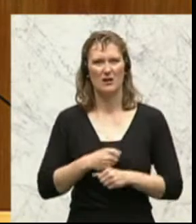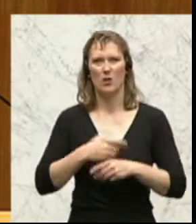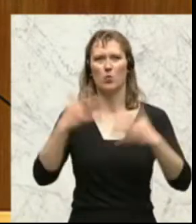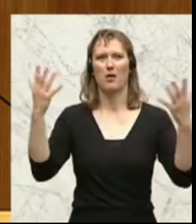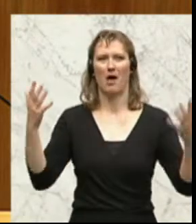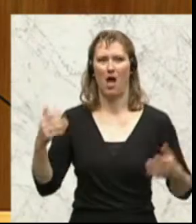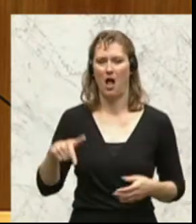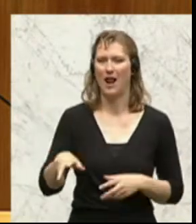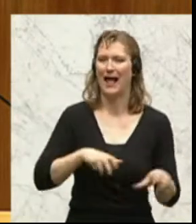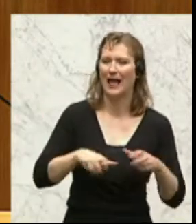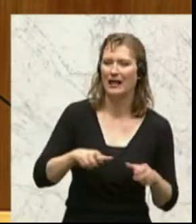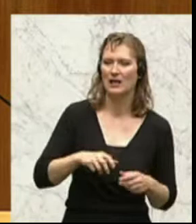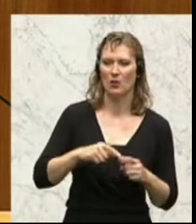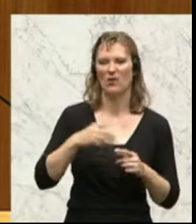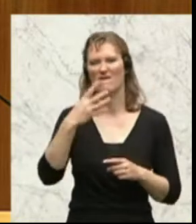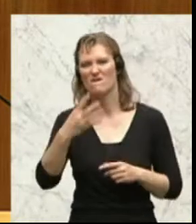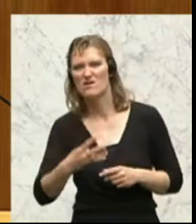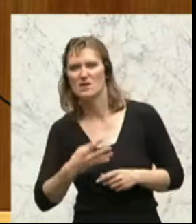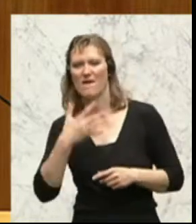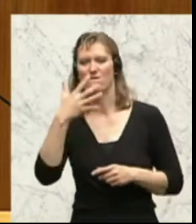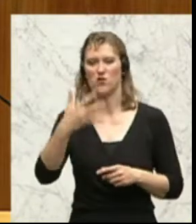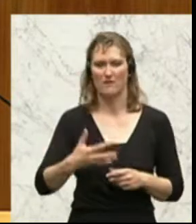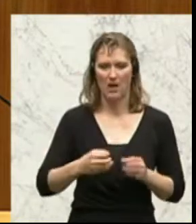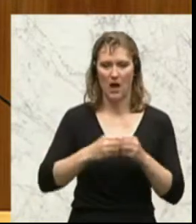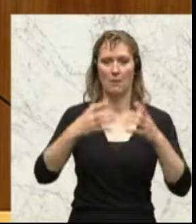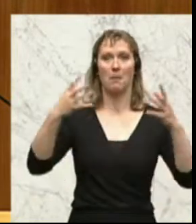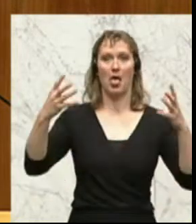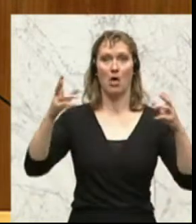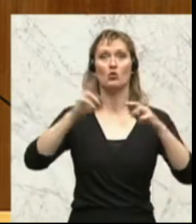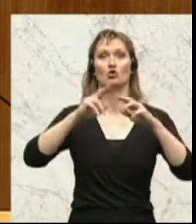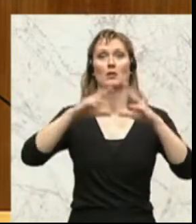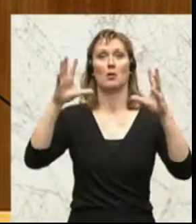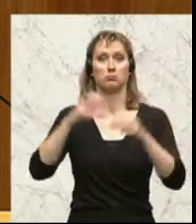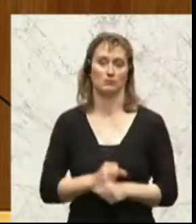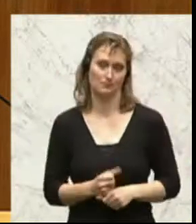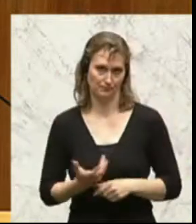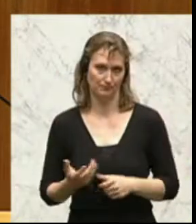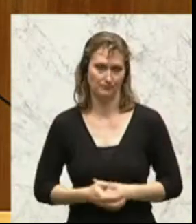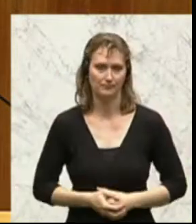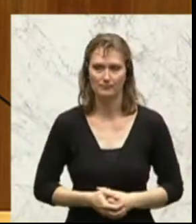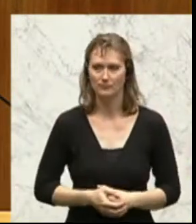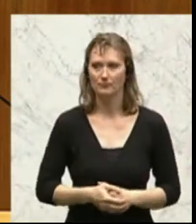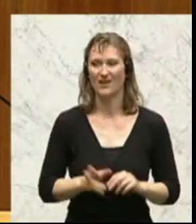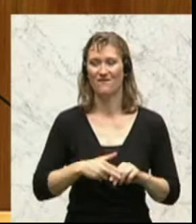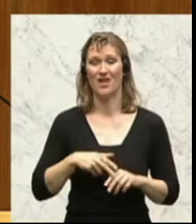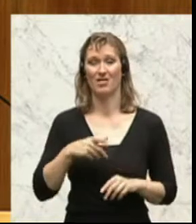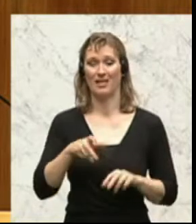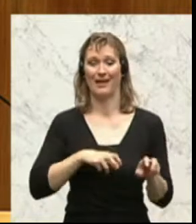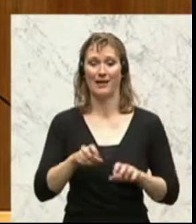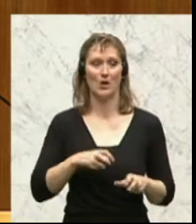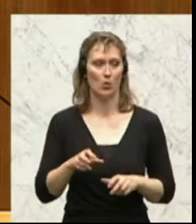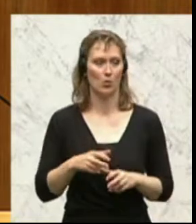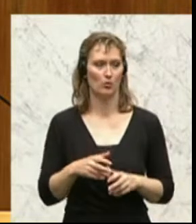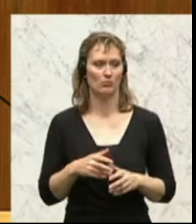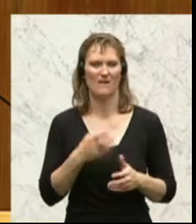in der Regel 4 bis 5 Jahre, also mehr oder weniger von Wahl zu Wahl. Je größer die von den Regierungen gemachten